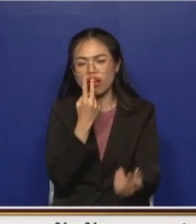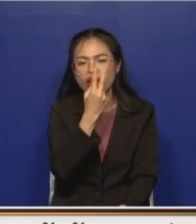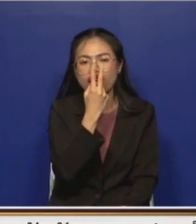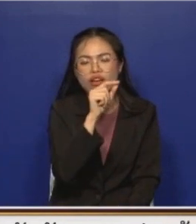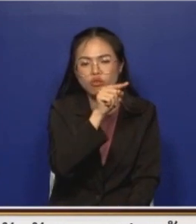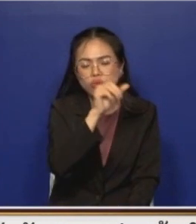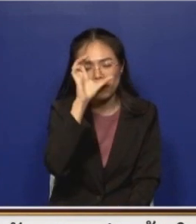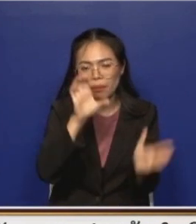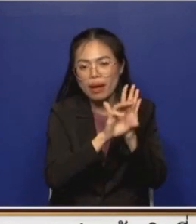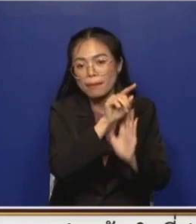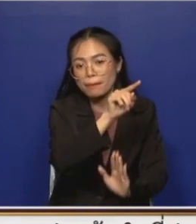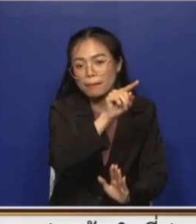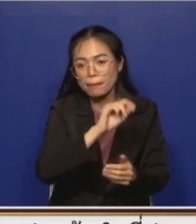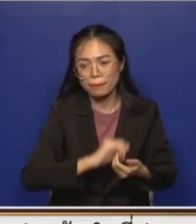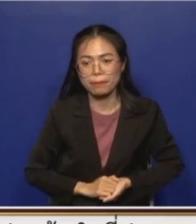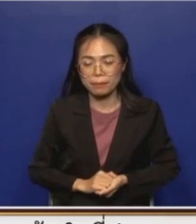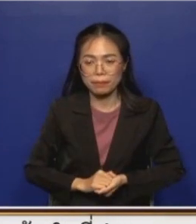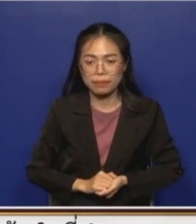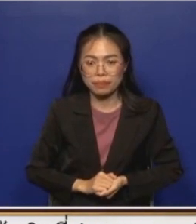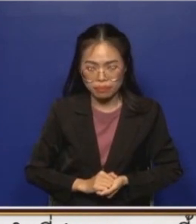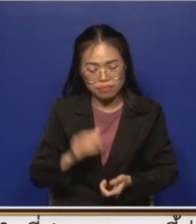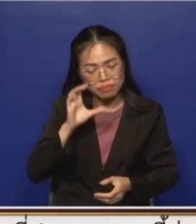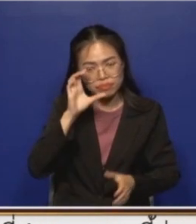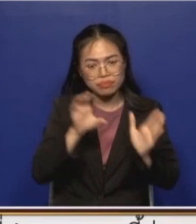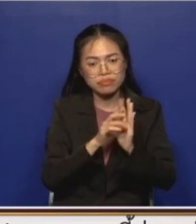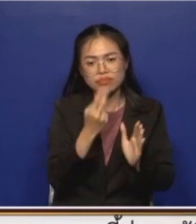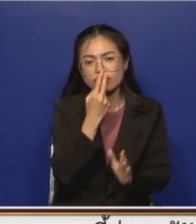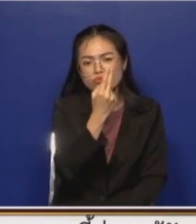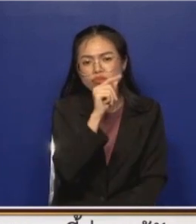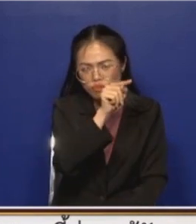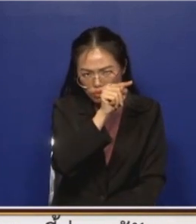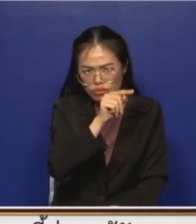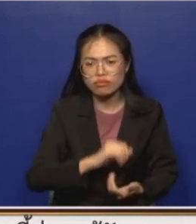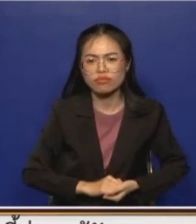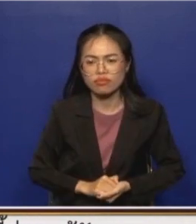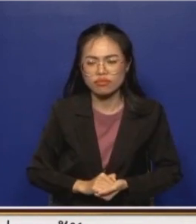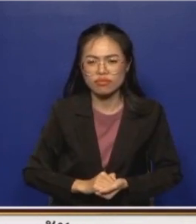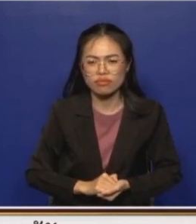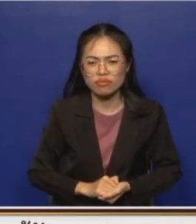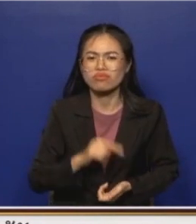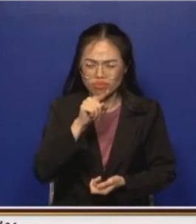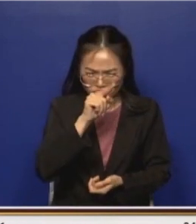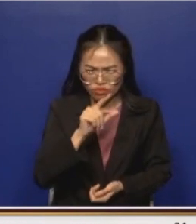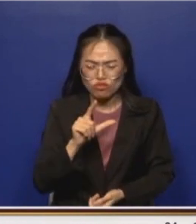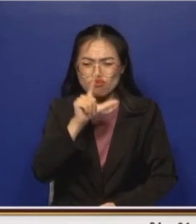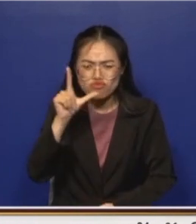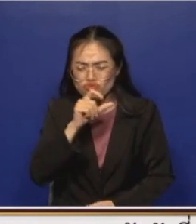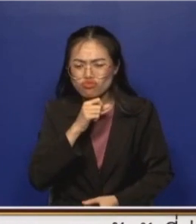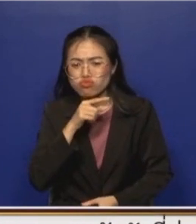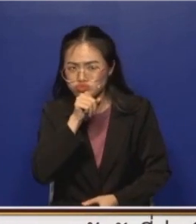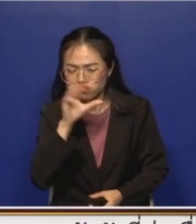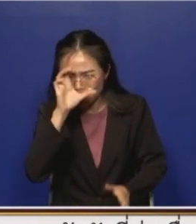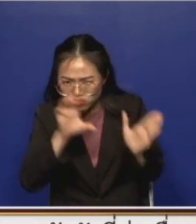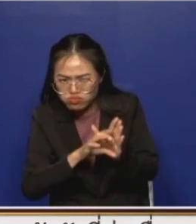แผ่นต่อไปนี่ข่าวพวกนี้ออกมาหมดนะในโทรทัศน์ในอะไรเต็มไปหมดเลยฮะเนี่ยชีวิตคนไทยทำ